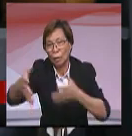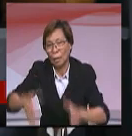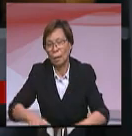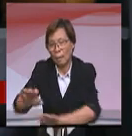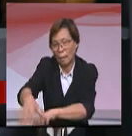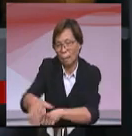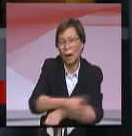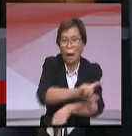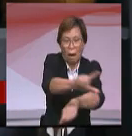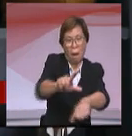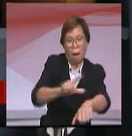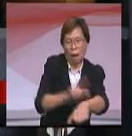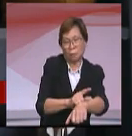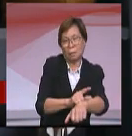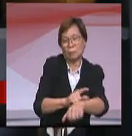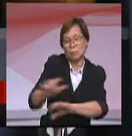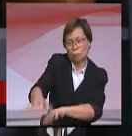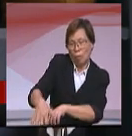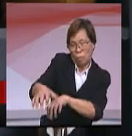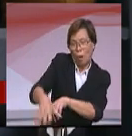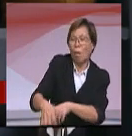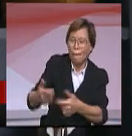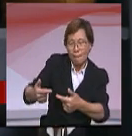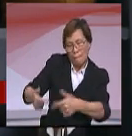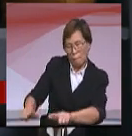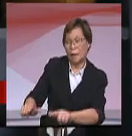peladangan juga turut dibenarkan.